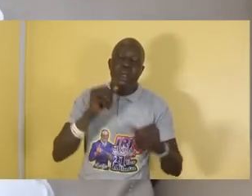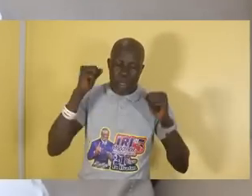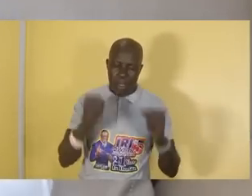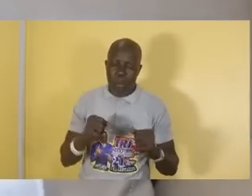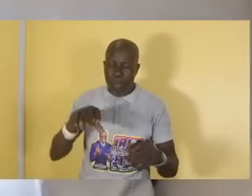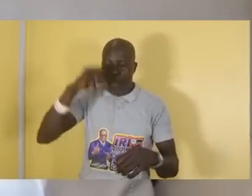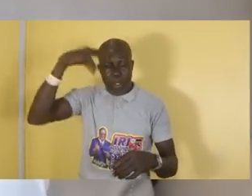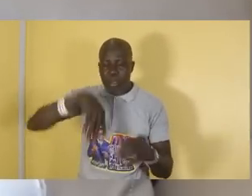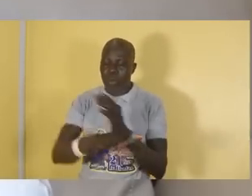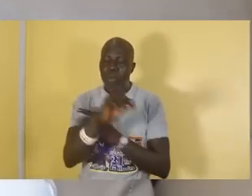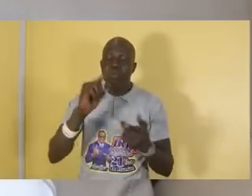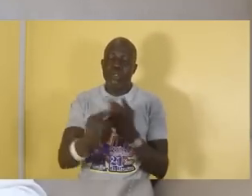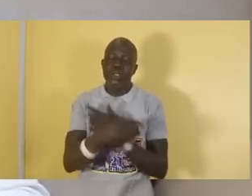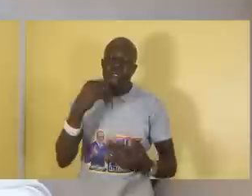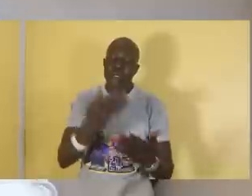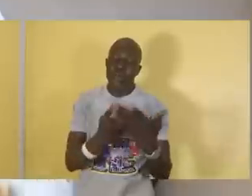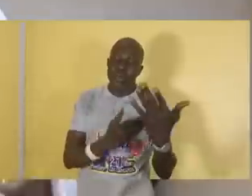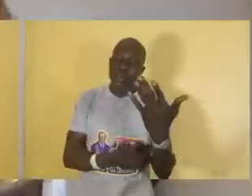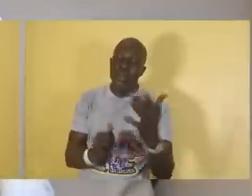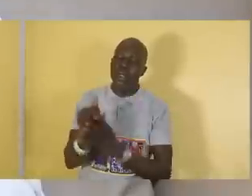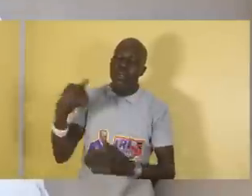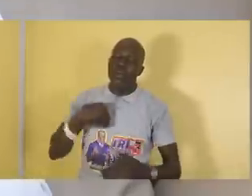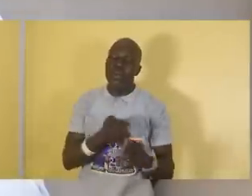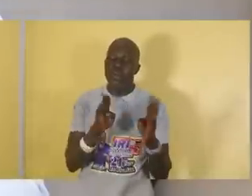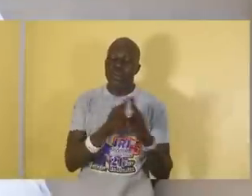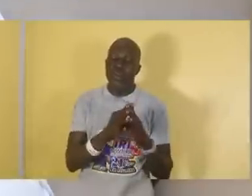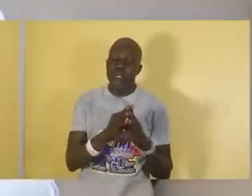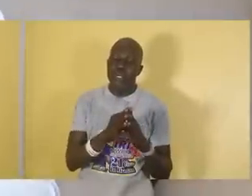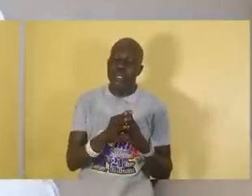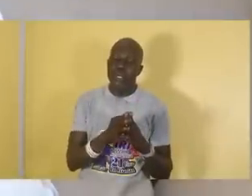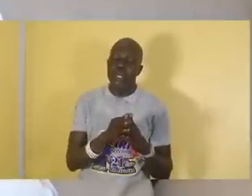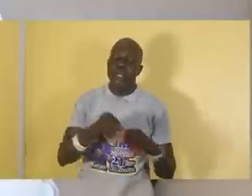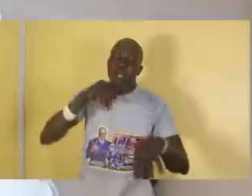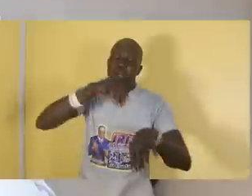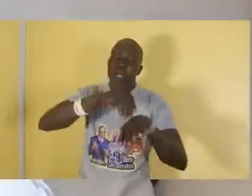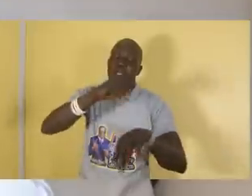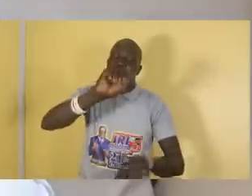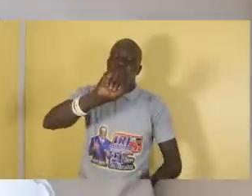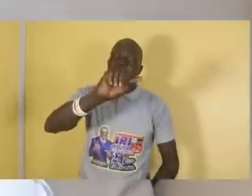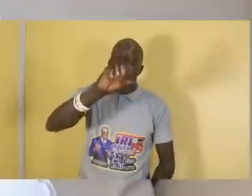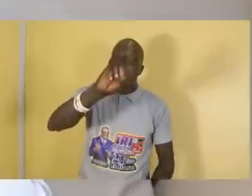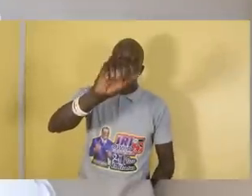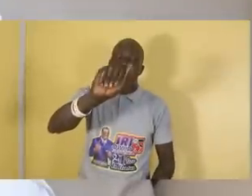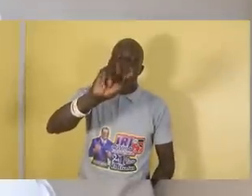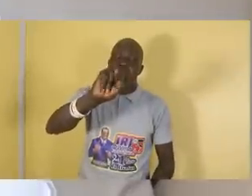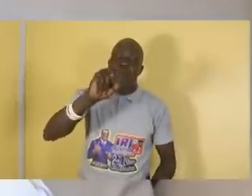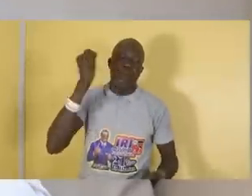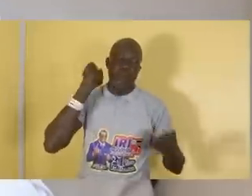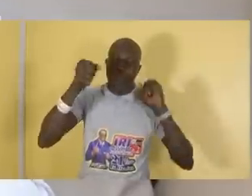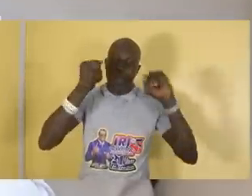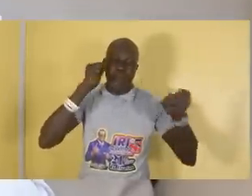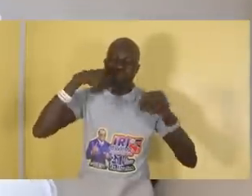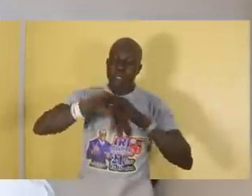gbara lónìí láàárọ̀ yìí àjọ pàdé wumi ní Adamasegba stadium mẹ́rin